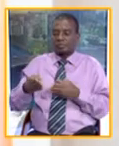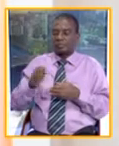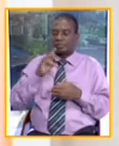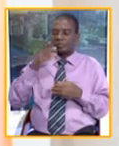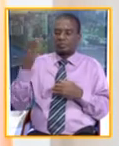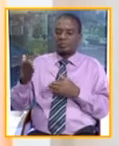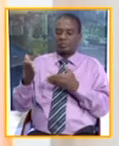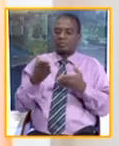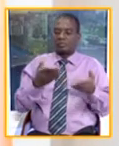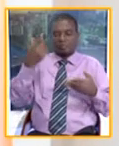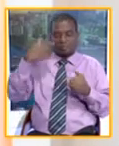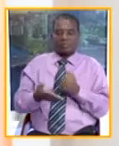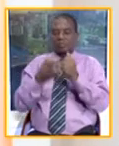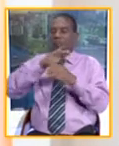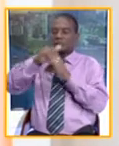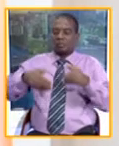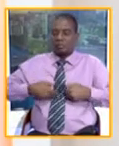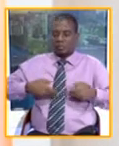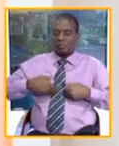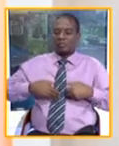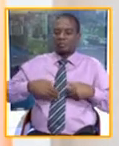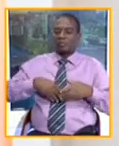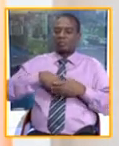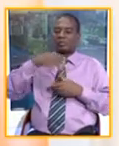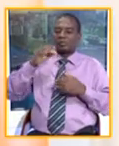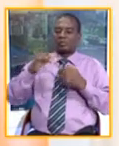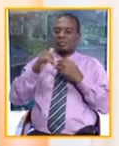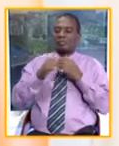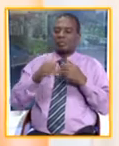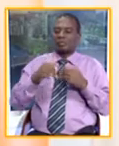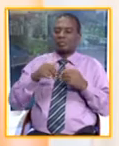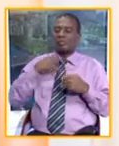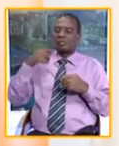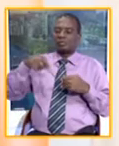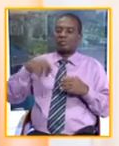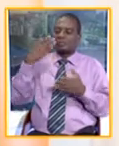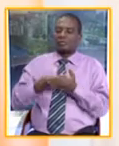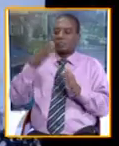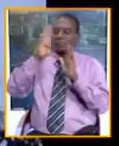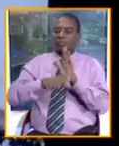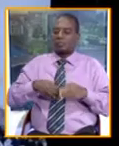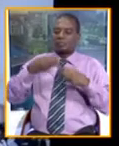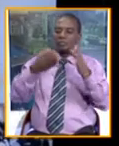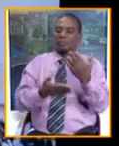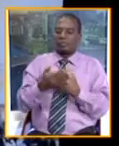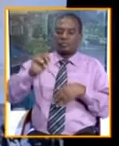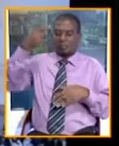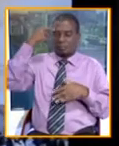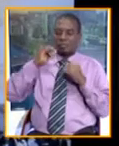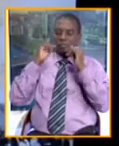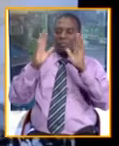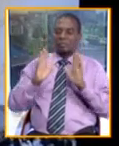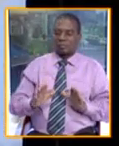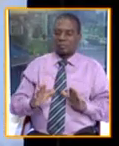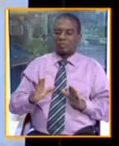pour aider tous ces jeunes de la diaspora qui veulent donc investir dans leur pays. Rappelons que ce financement octroyé par l'État ivoirien aux